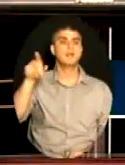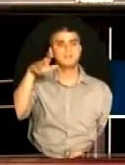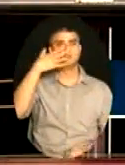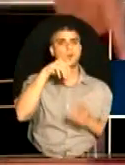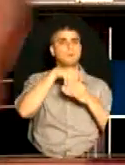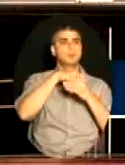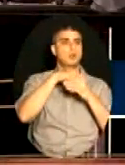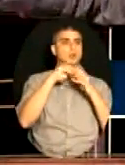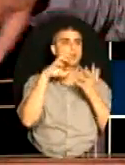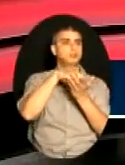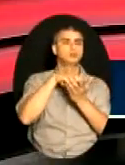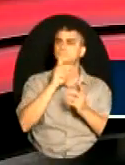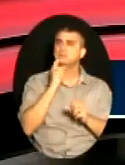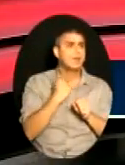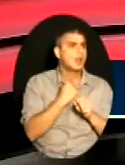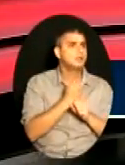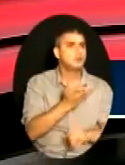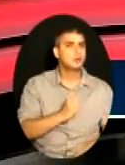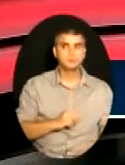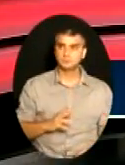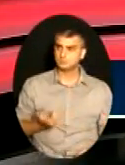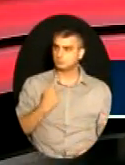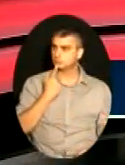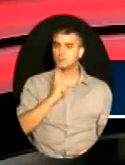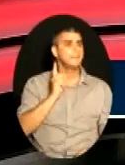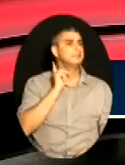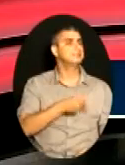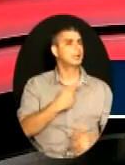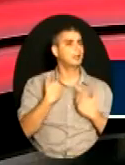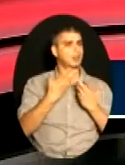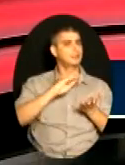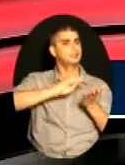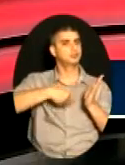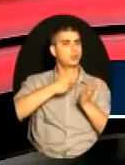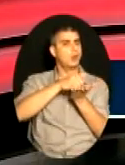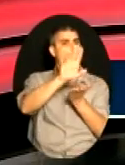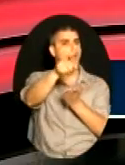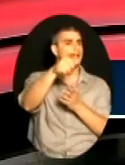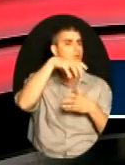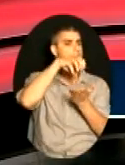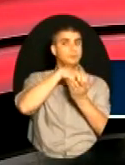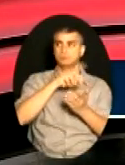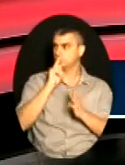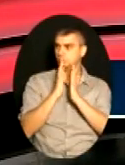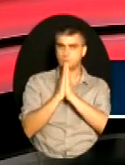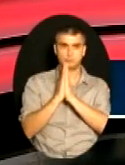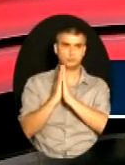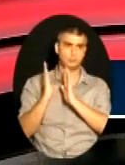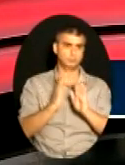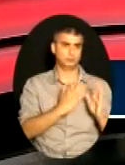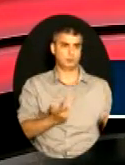יהיו בתוך הכלוב, בתוך היישוב. מי אמור לעשות את זה? מה זאת אומרת? מי אמור לתת את האישור להרחקה? לא, יש בקשה